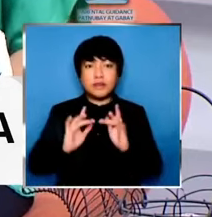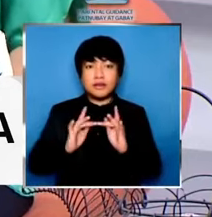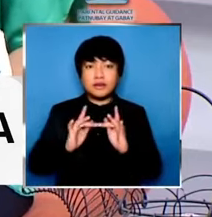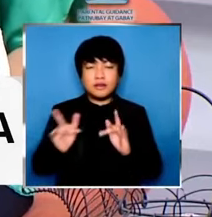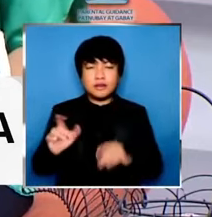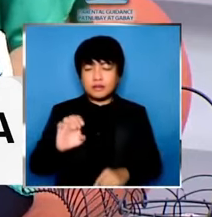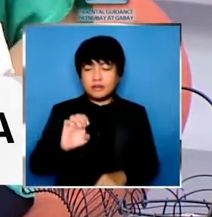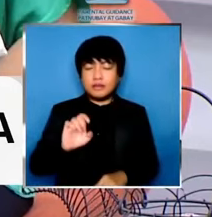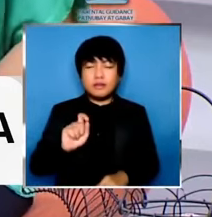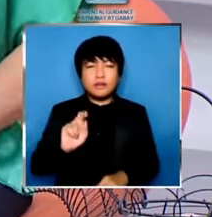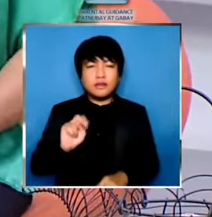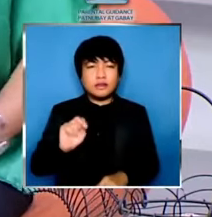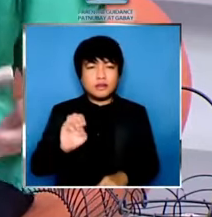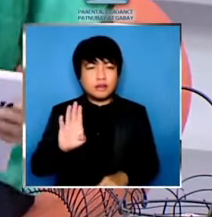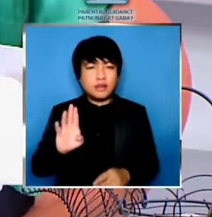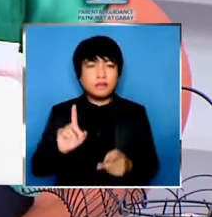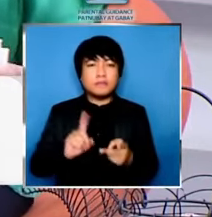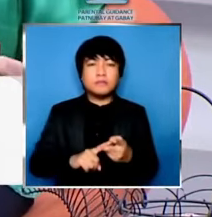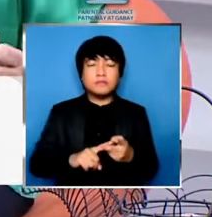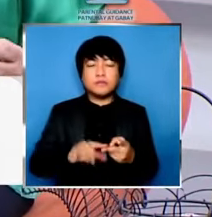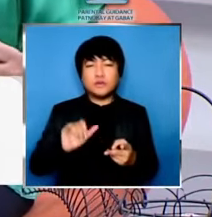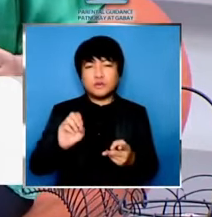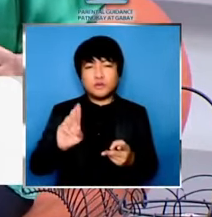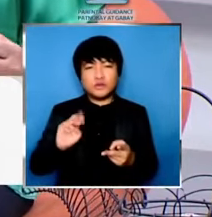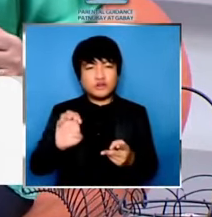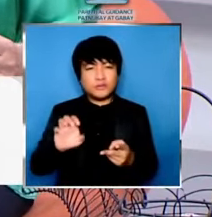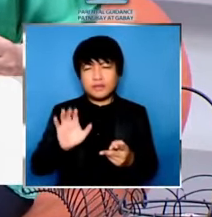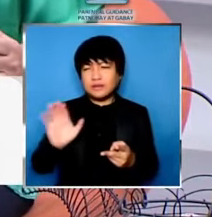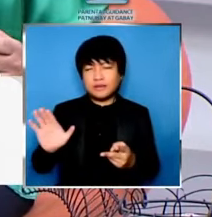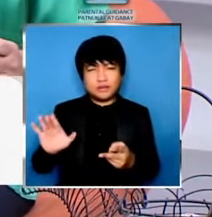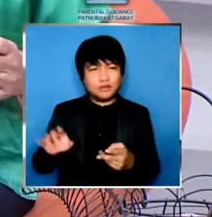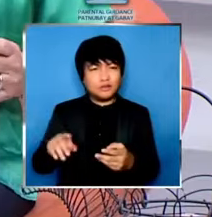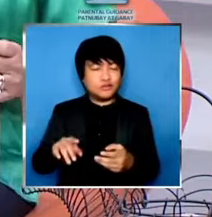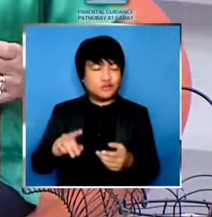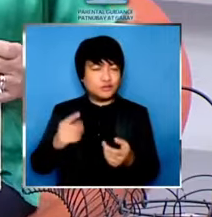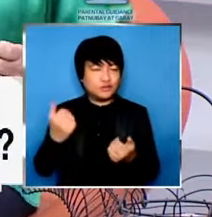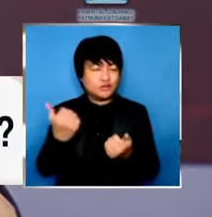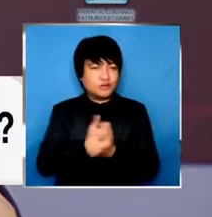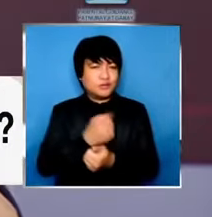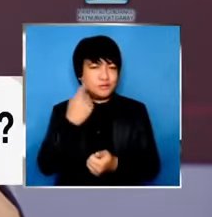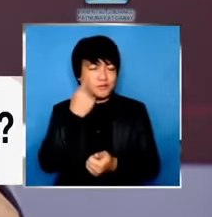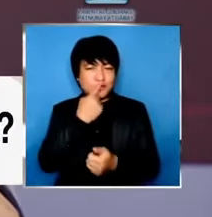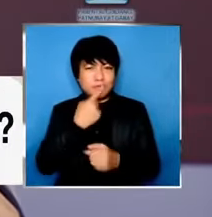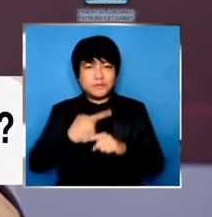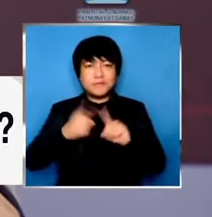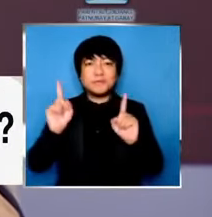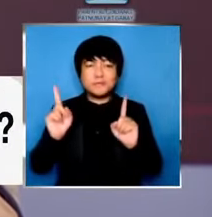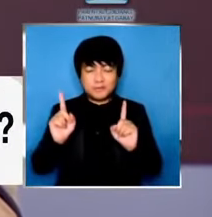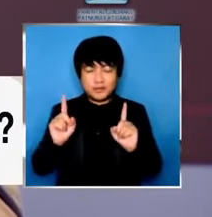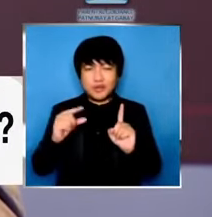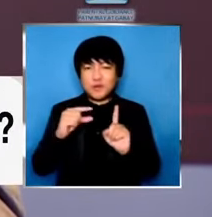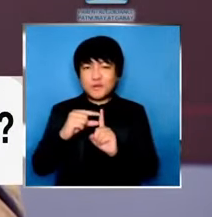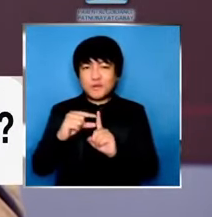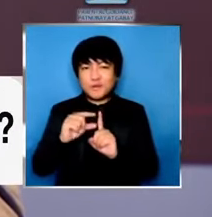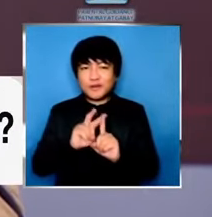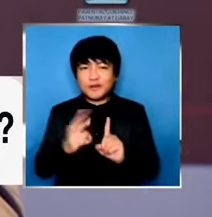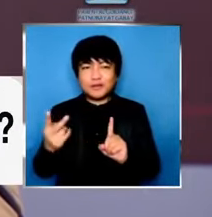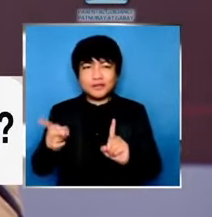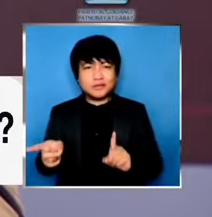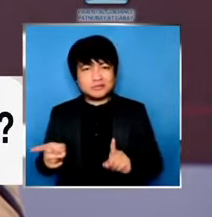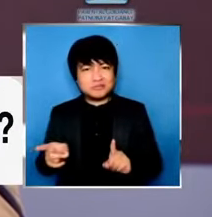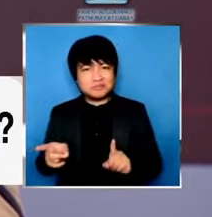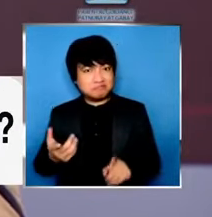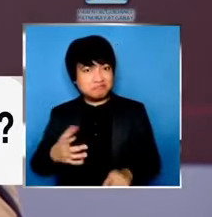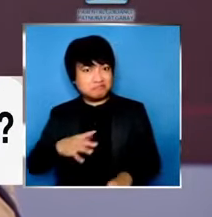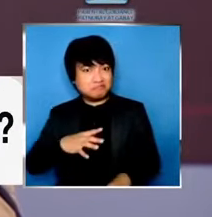Gedli at Yorme. In ka rin ba sa mga usong Gen Z words ngayon? Yes or no? Not gonna lie.